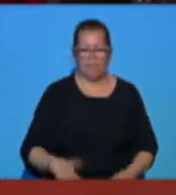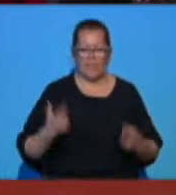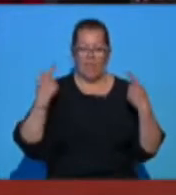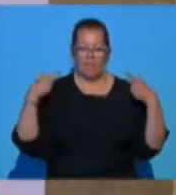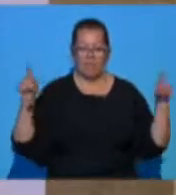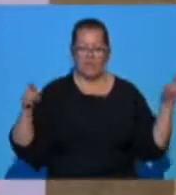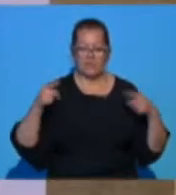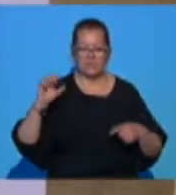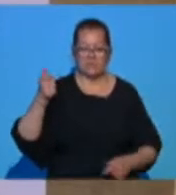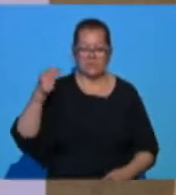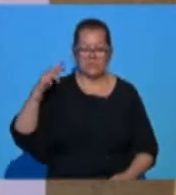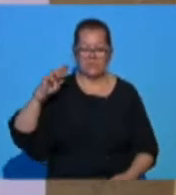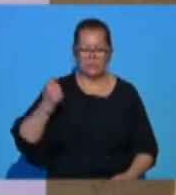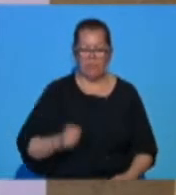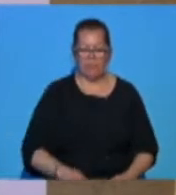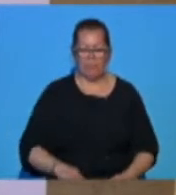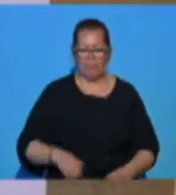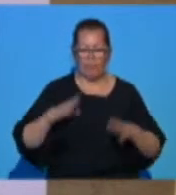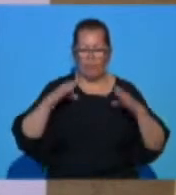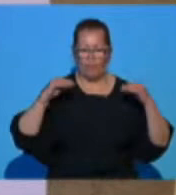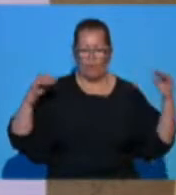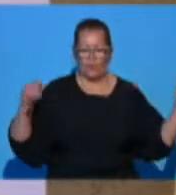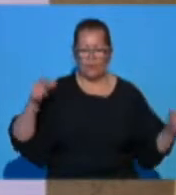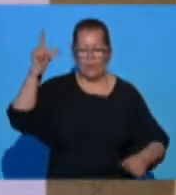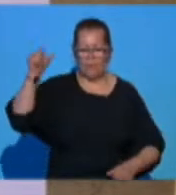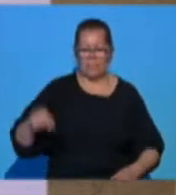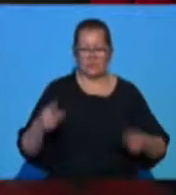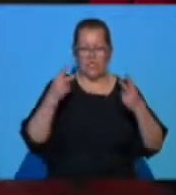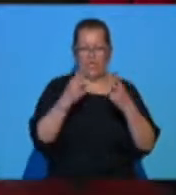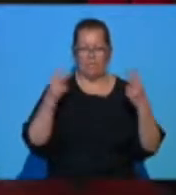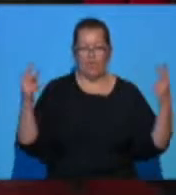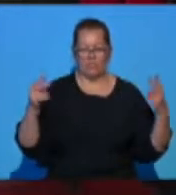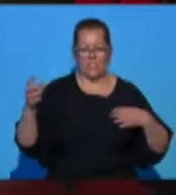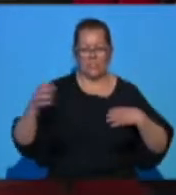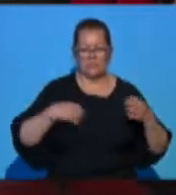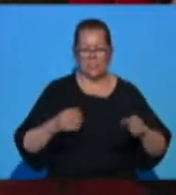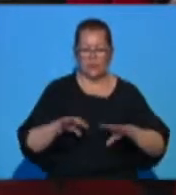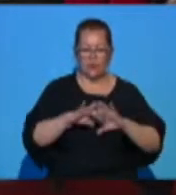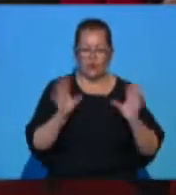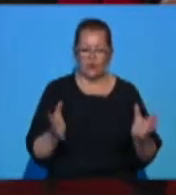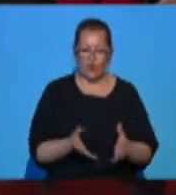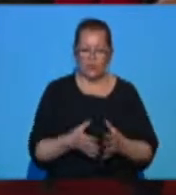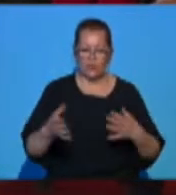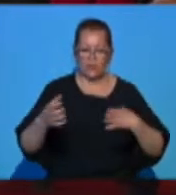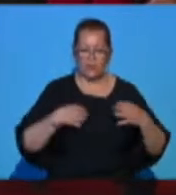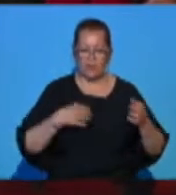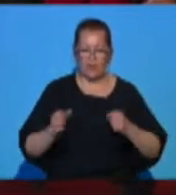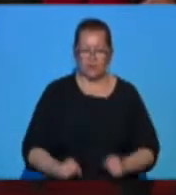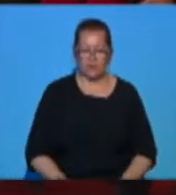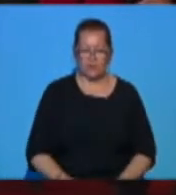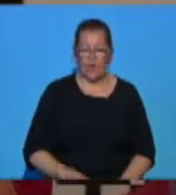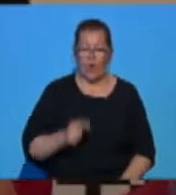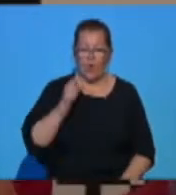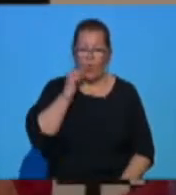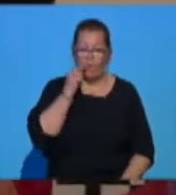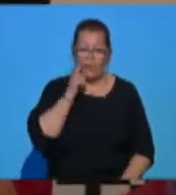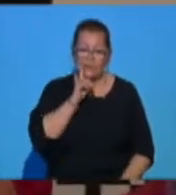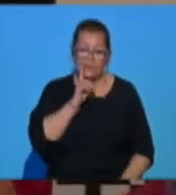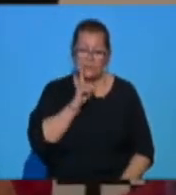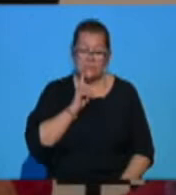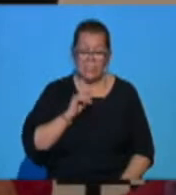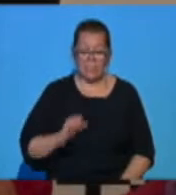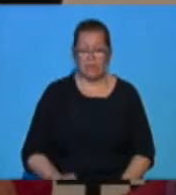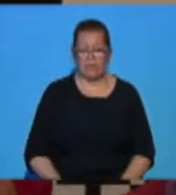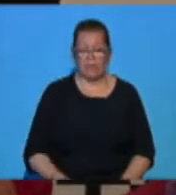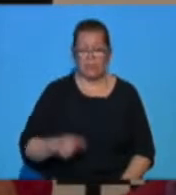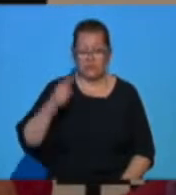Festivalul Shakespeare aduce la Craiova nume importante din lumea internațională a teatrului. Toate spectacolele se adresează atât celor mai fini cunoscători ai